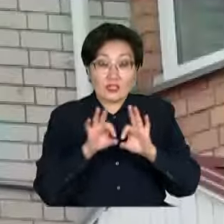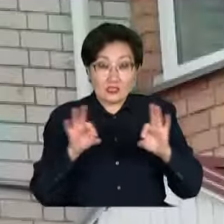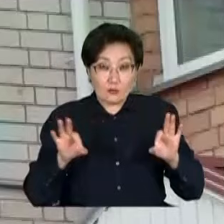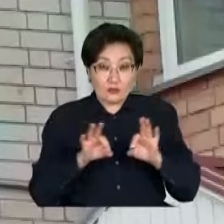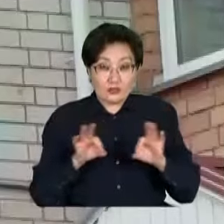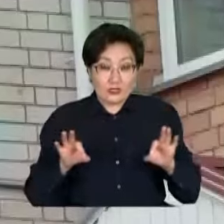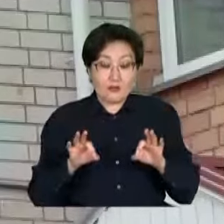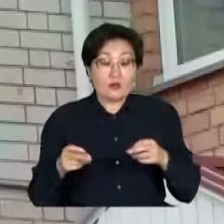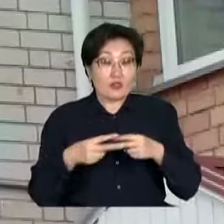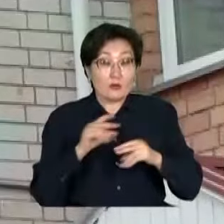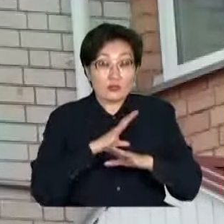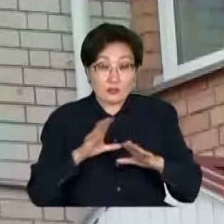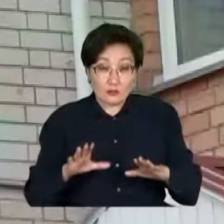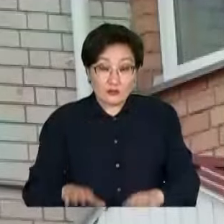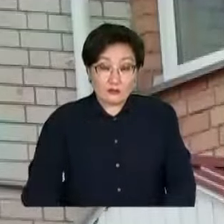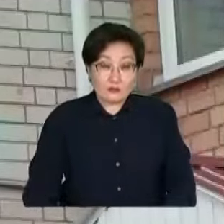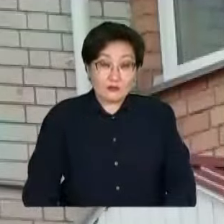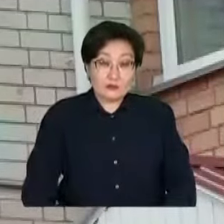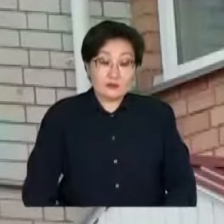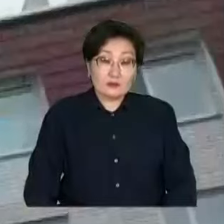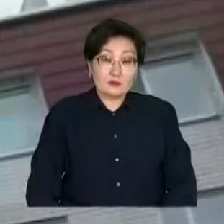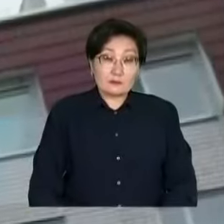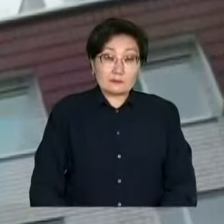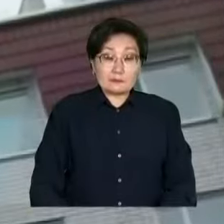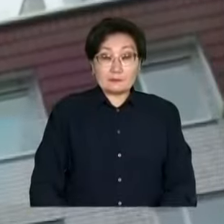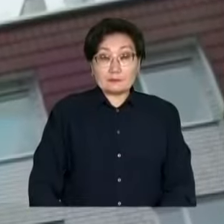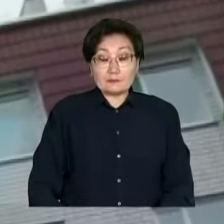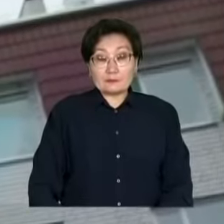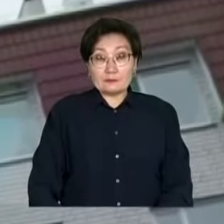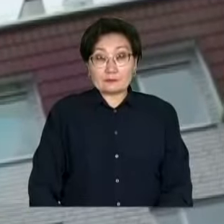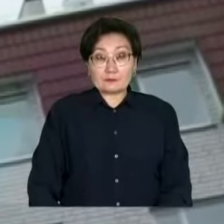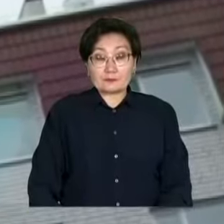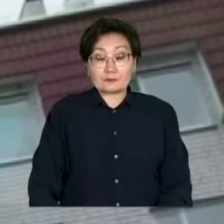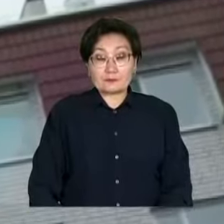инженерно-коммуникационных сетей. Нургулялина, Асар Ербулан, телеканал Алматы, Североказахстанская область.